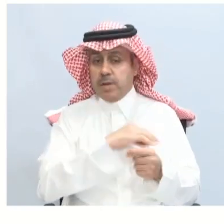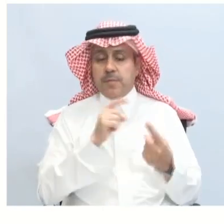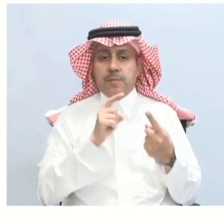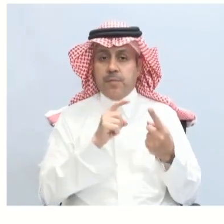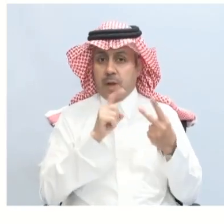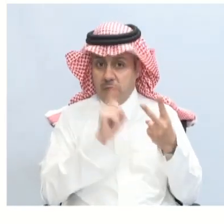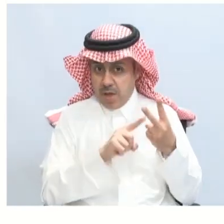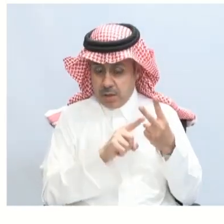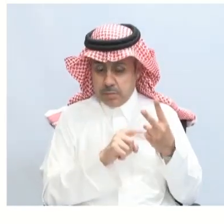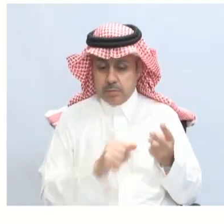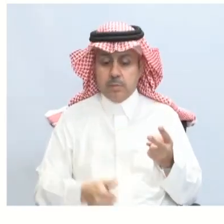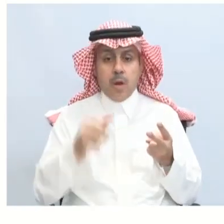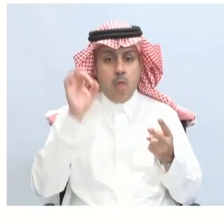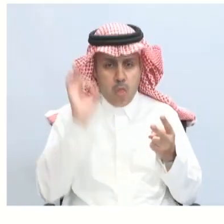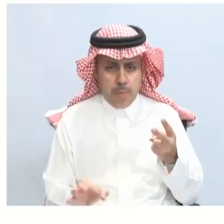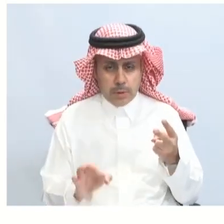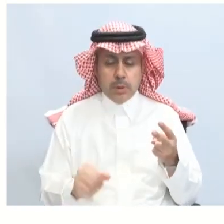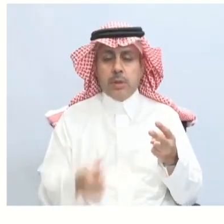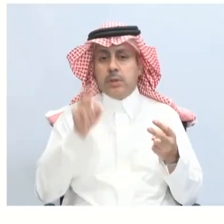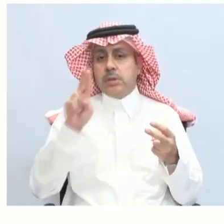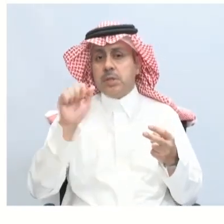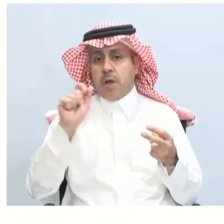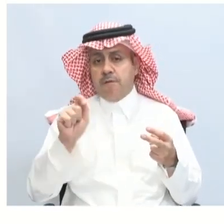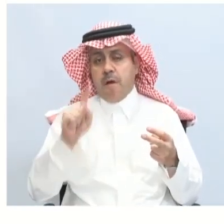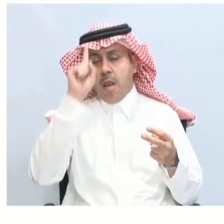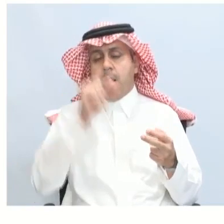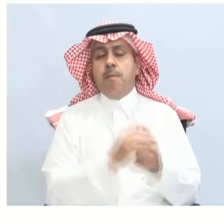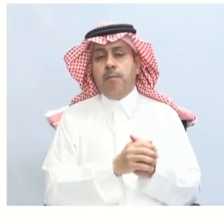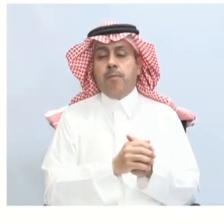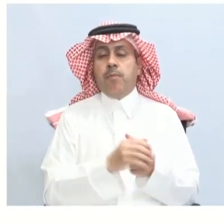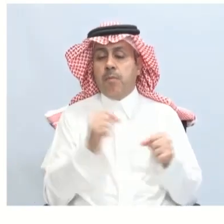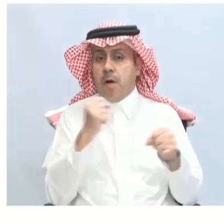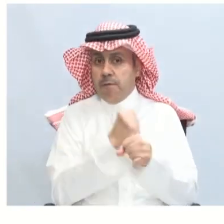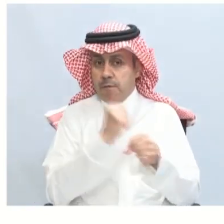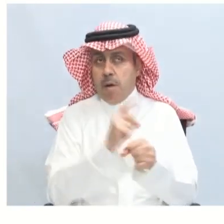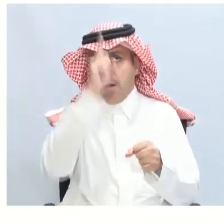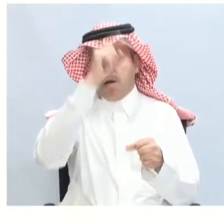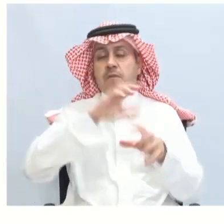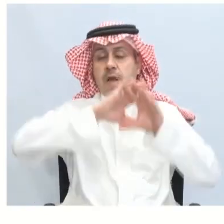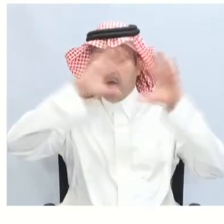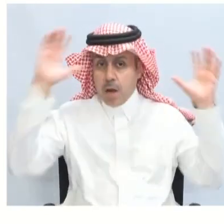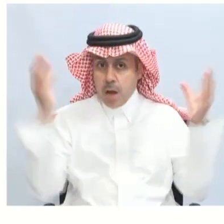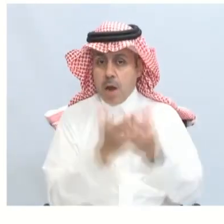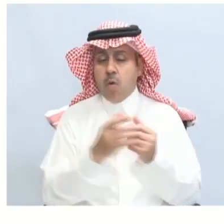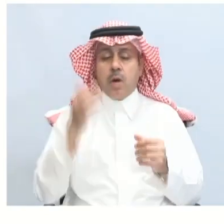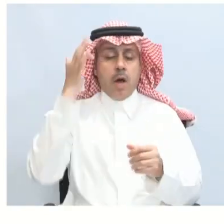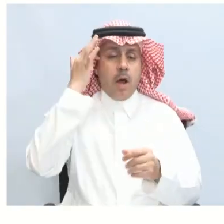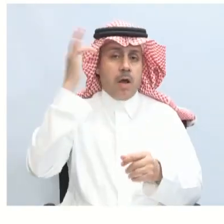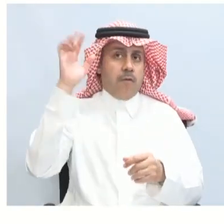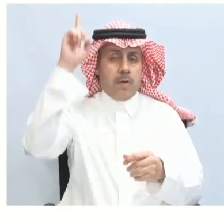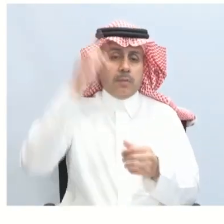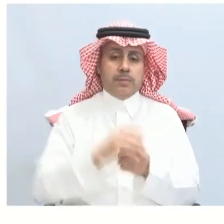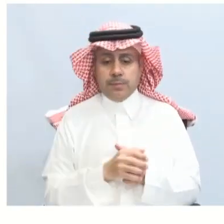اثبات اتصاف الله عز وجل بالربوبيه هو المتصرف بهذا الكون سبحانه لهذا هاتين الفائدتين